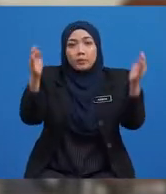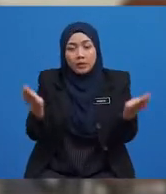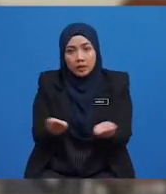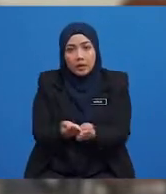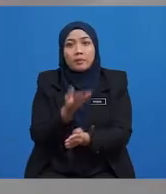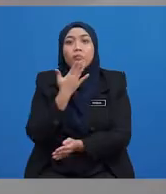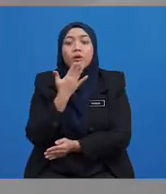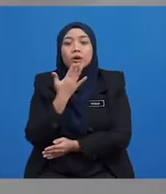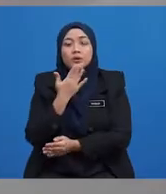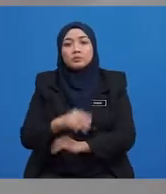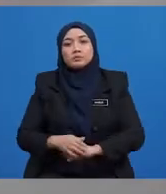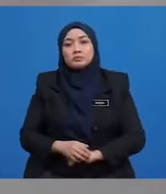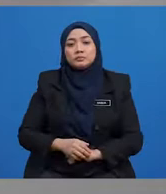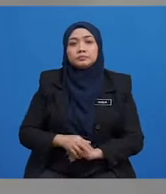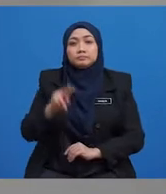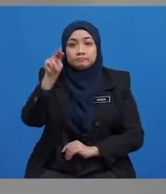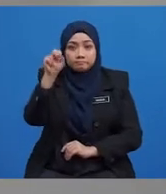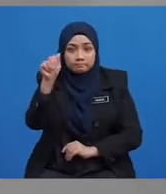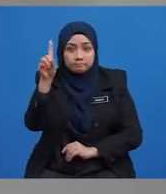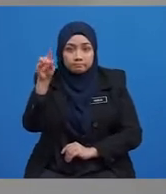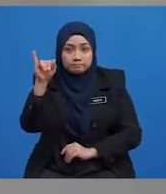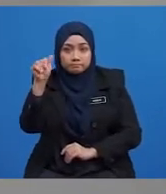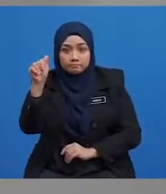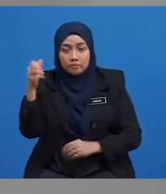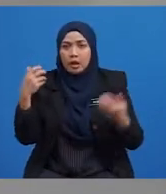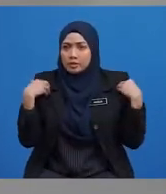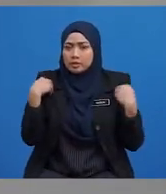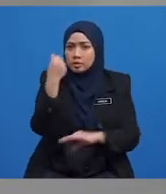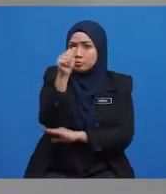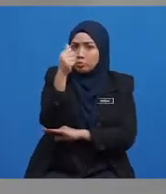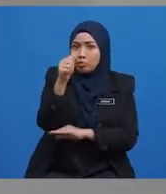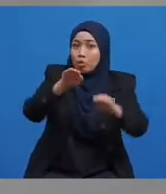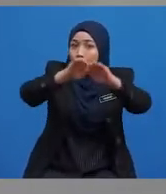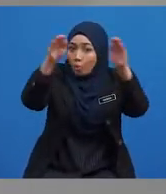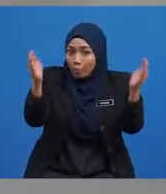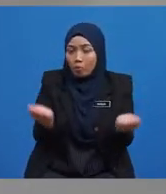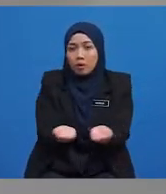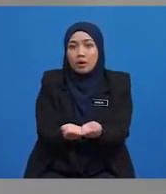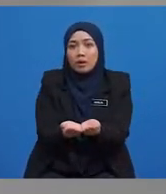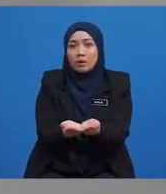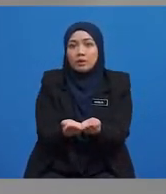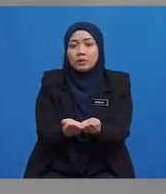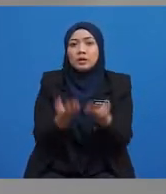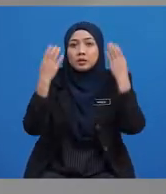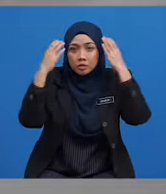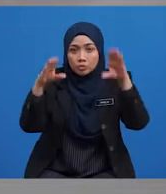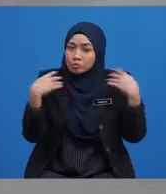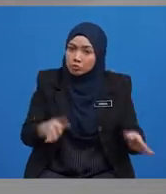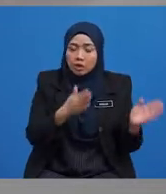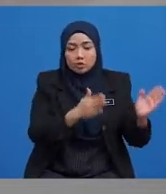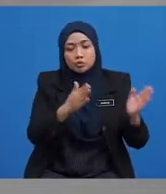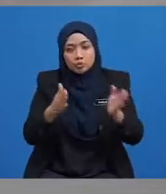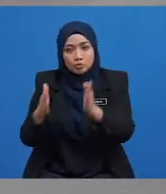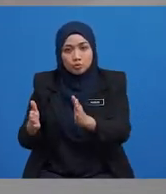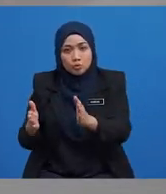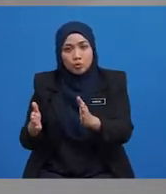berwarna. Nadia mempunyai 10 biji bolah. Di sini cikgu telah susunkan